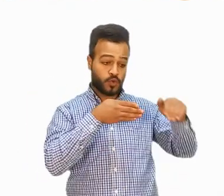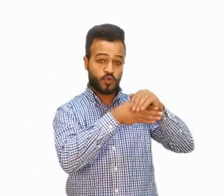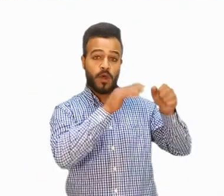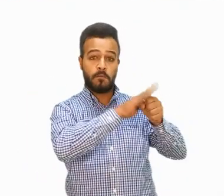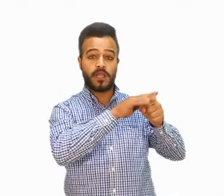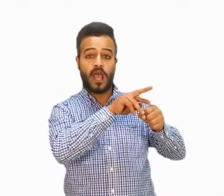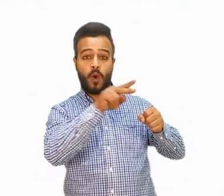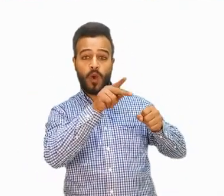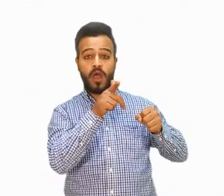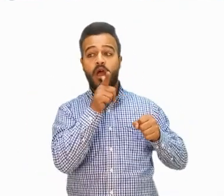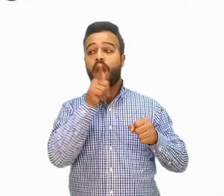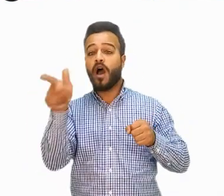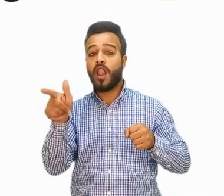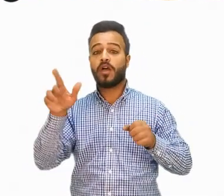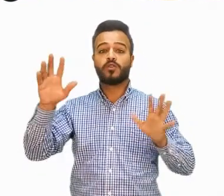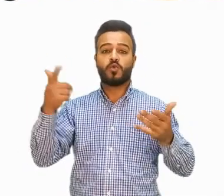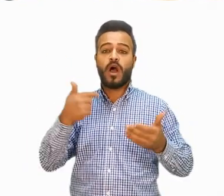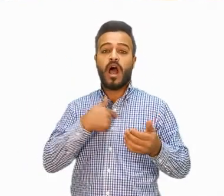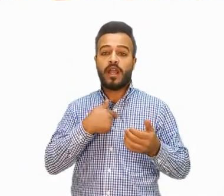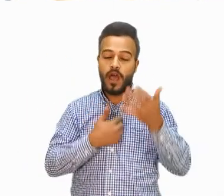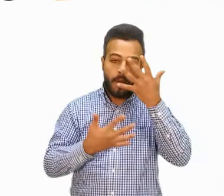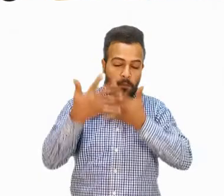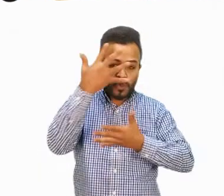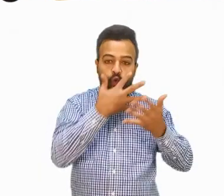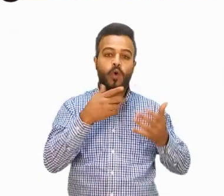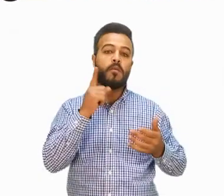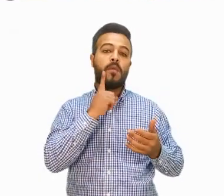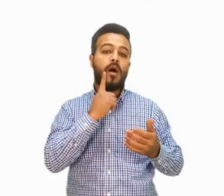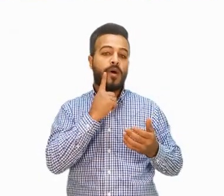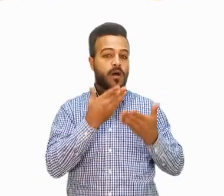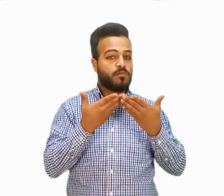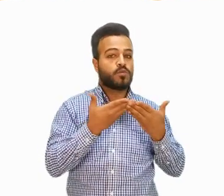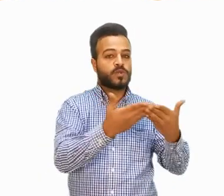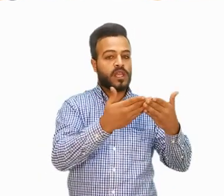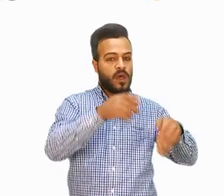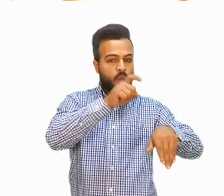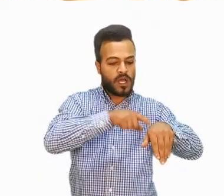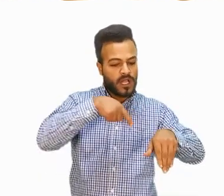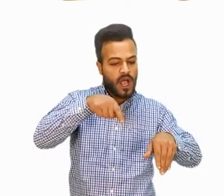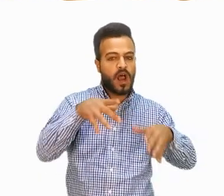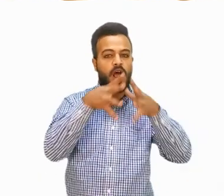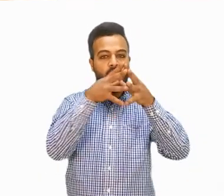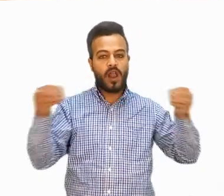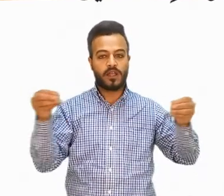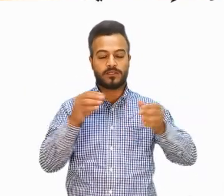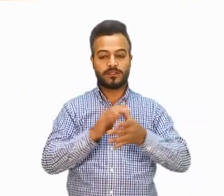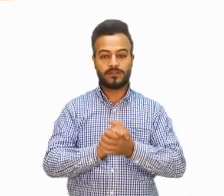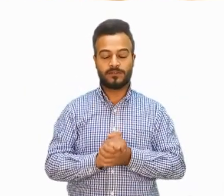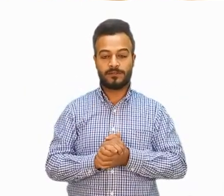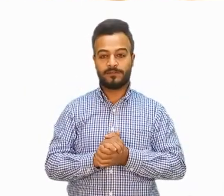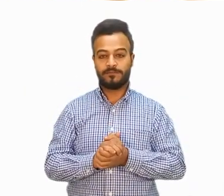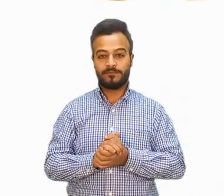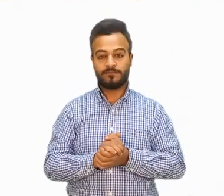داخل البيت: يا أبي، أنا ما زلت مع الماما، سوف أنتهي بعد قليل.